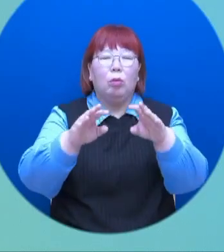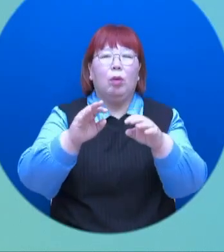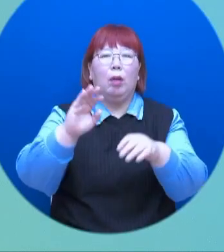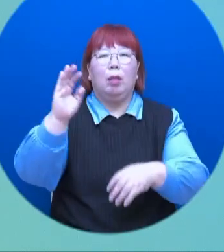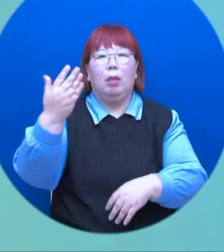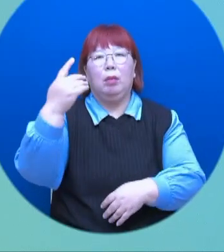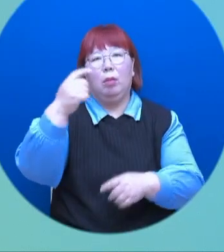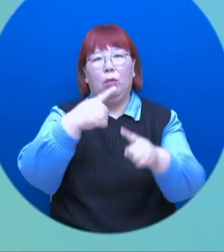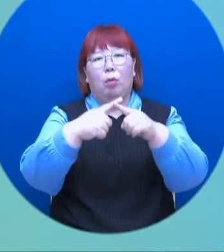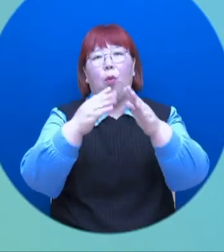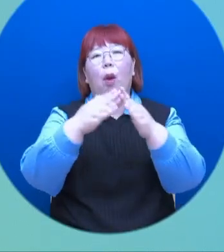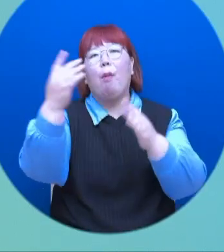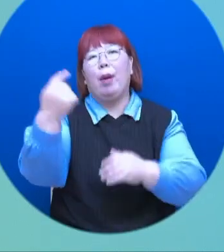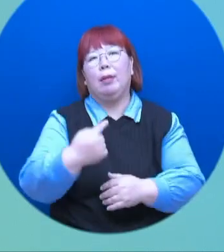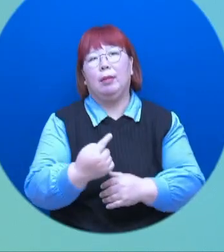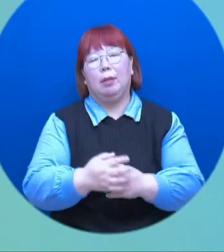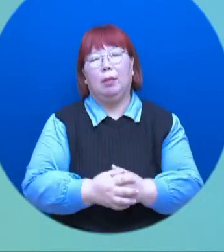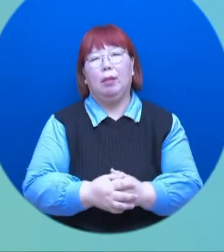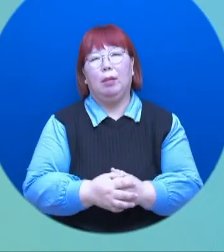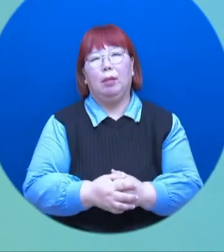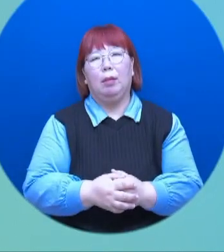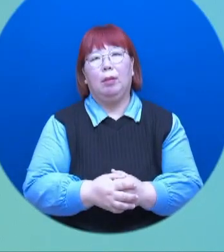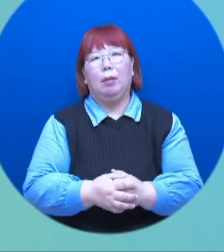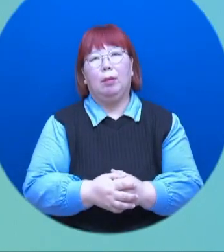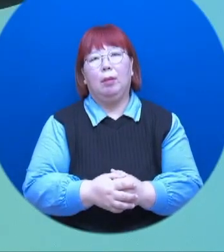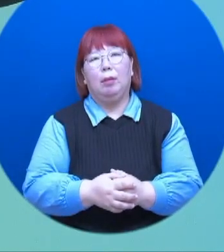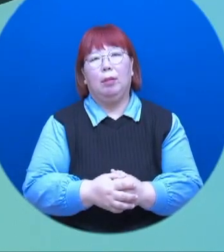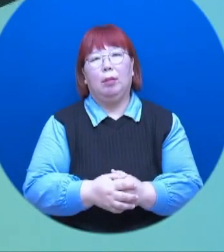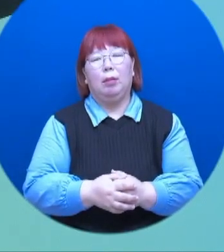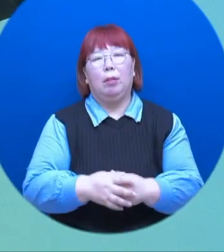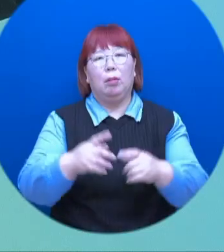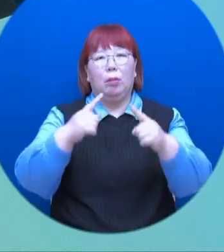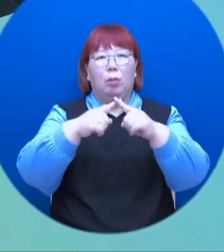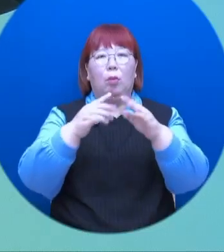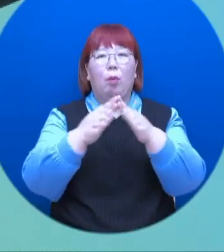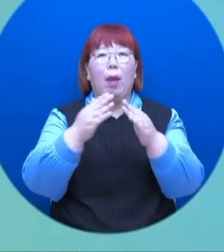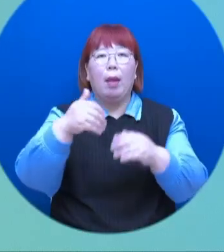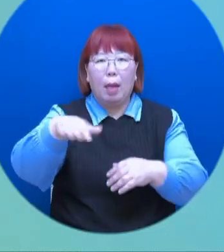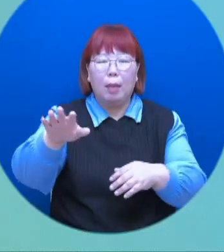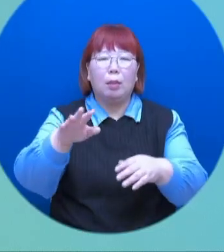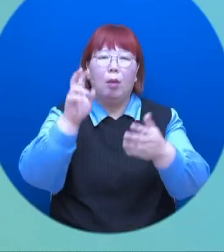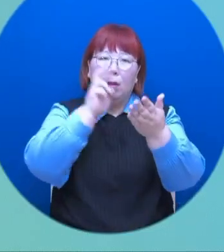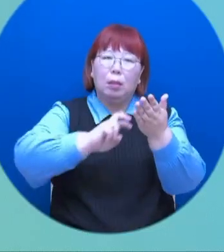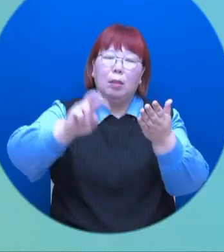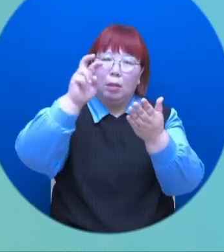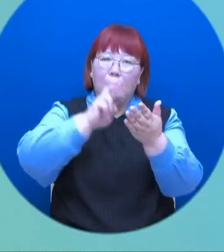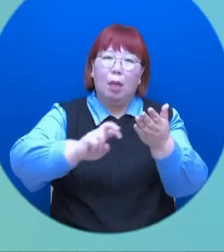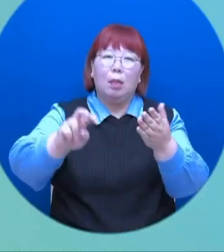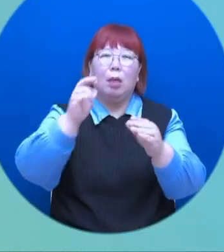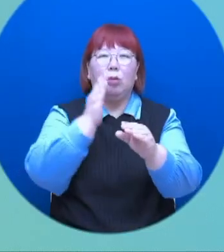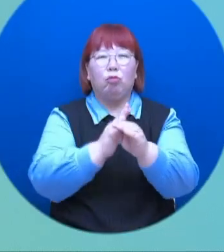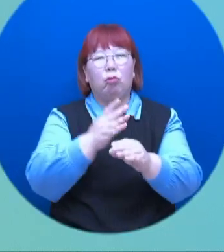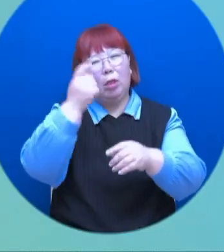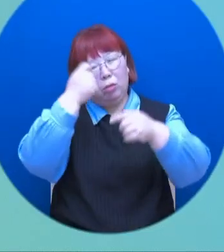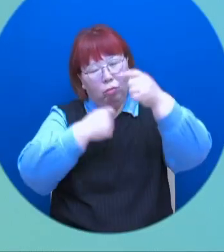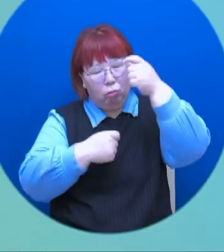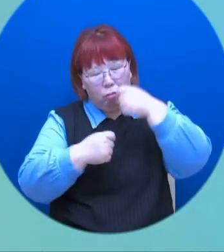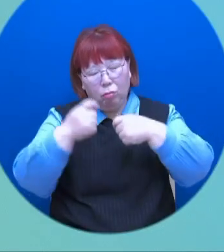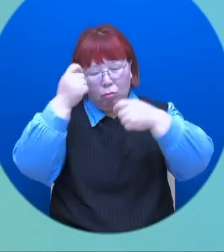됐습니다. 그는 얘기해요. 교회가 찬양을 하는데 왜 그렇게 눈물이